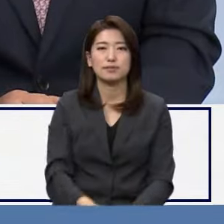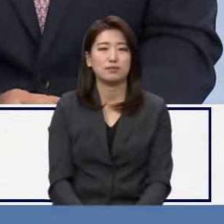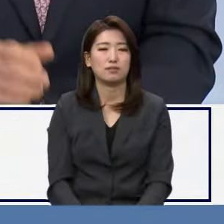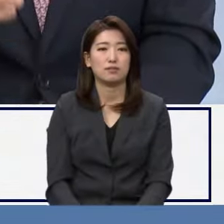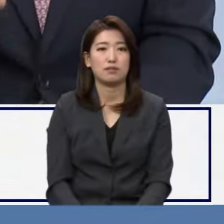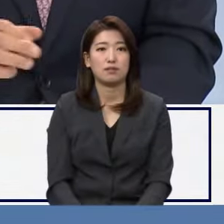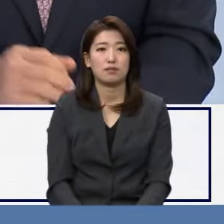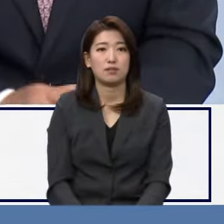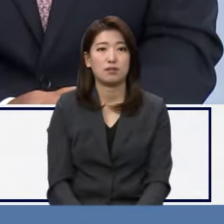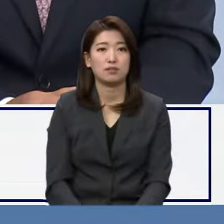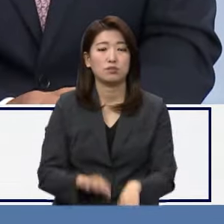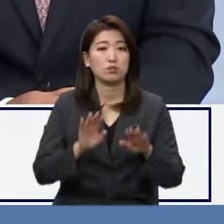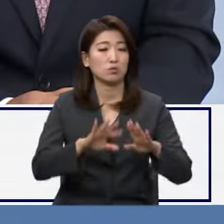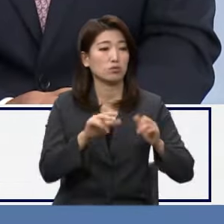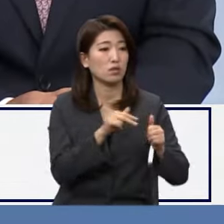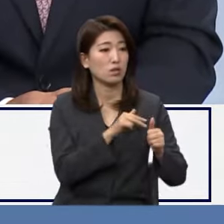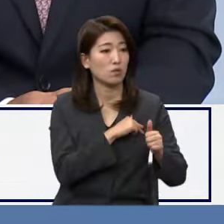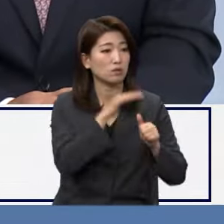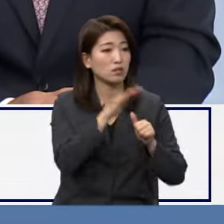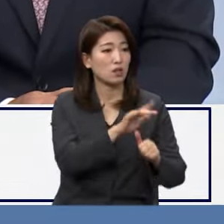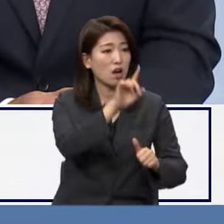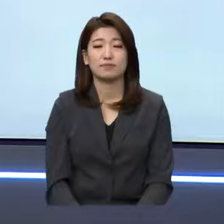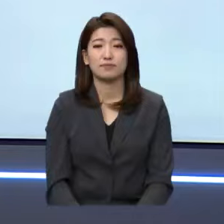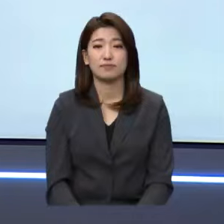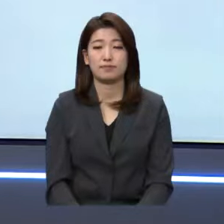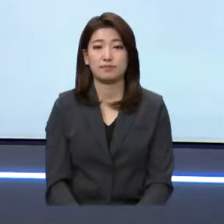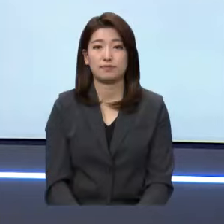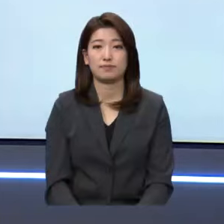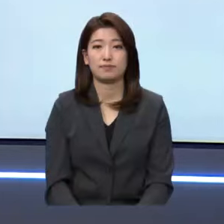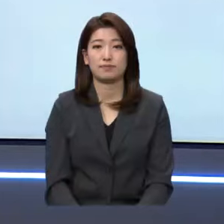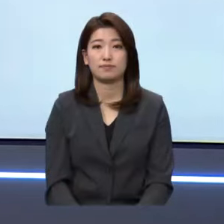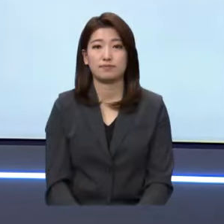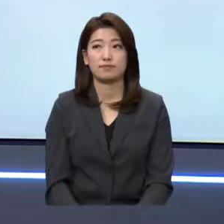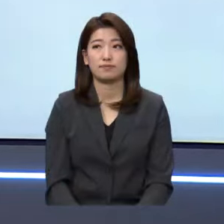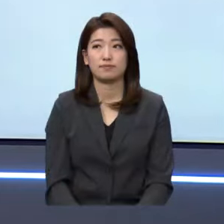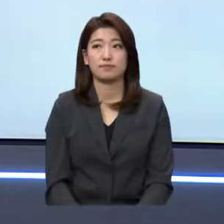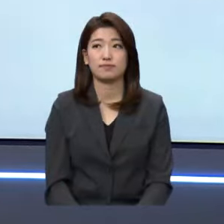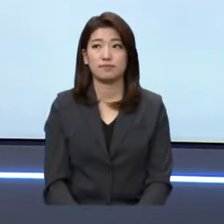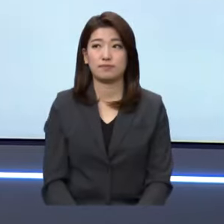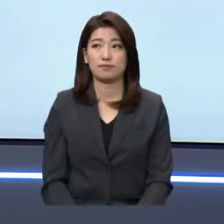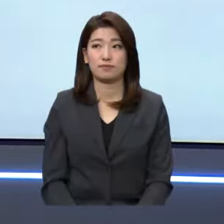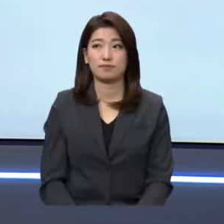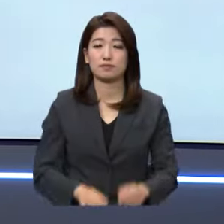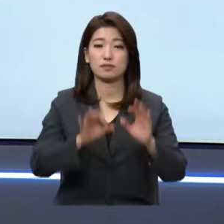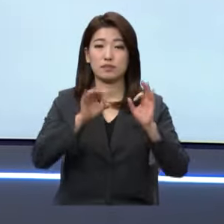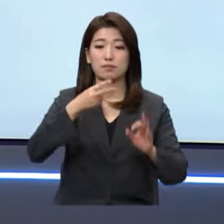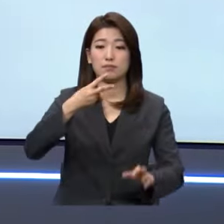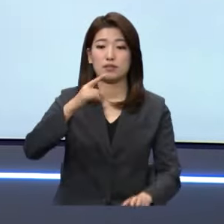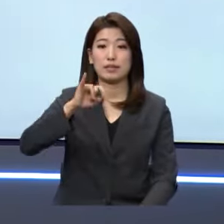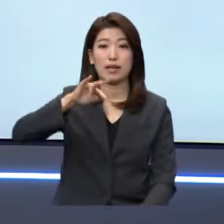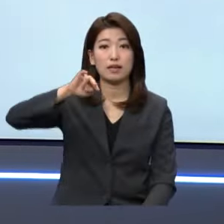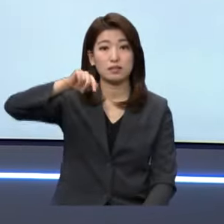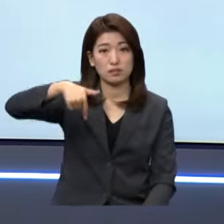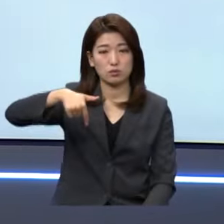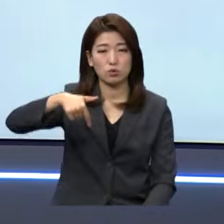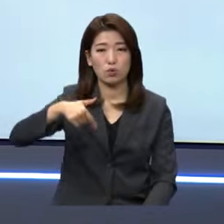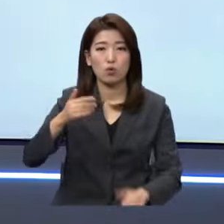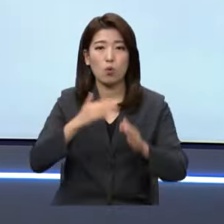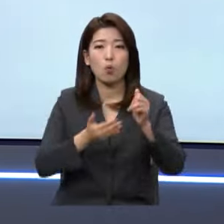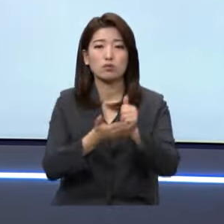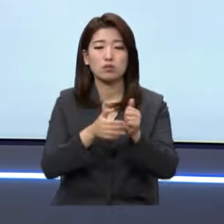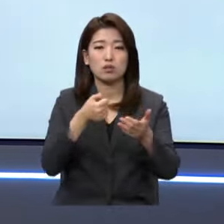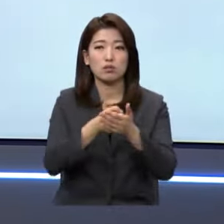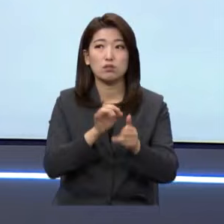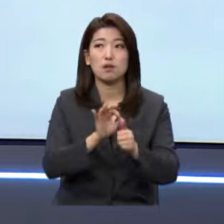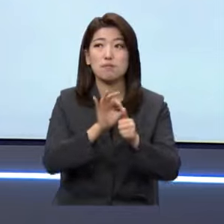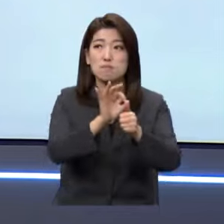의원들 이런 거부터 좀 빨리 바꿔야 된다고 봅니다네 김대식이 후보에 대한 단수 공천에 대해서도 금 좀 전에